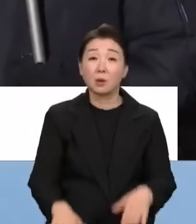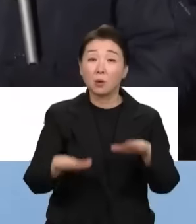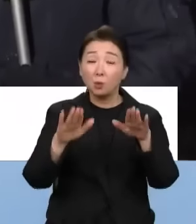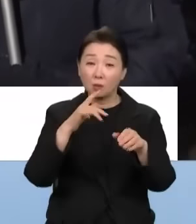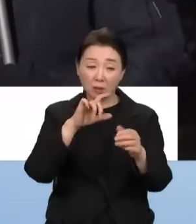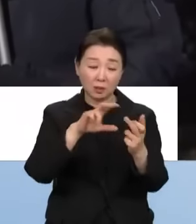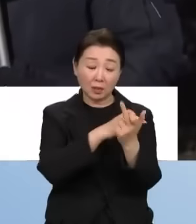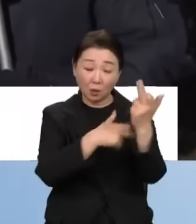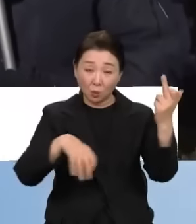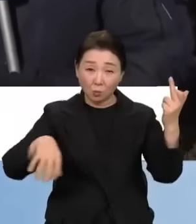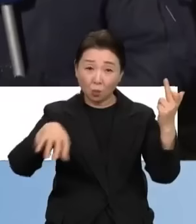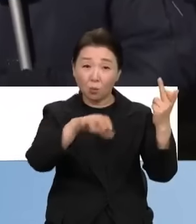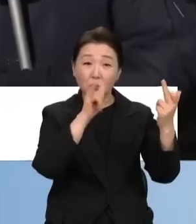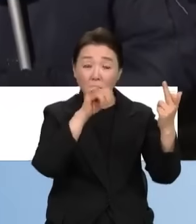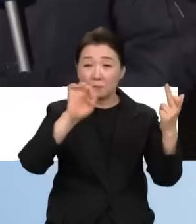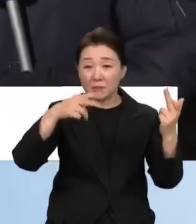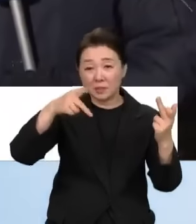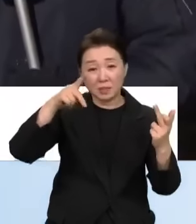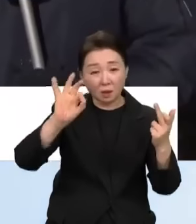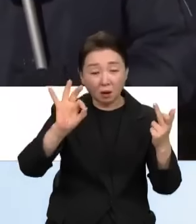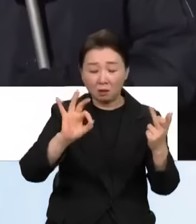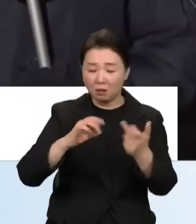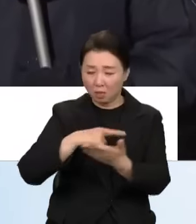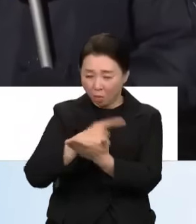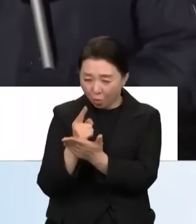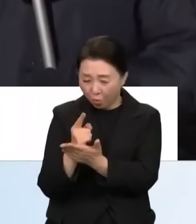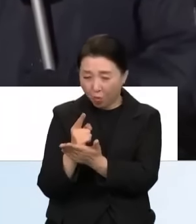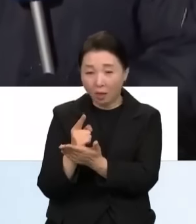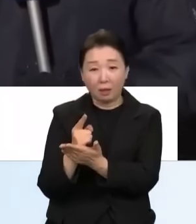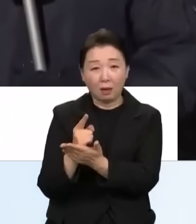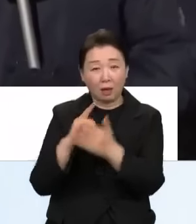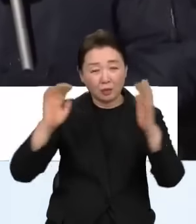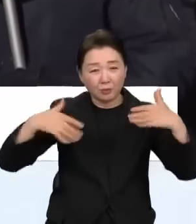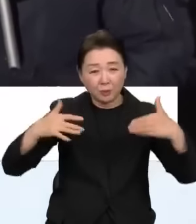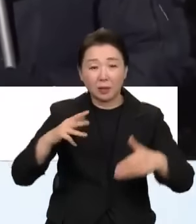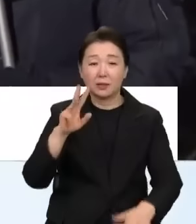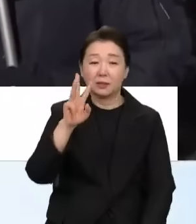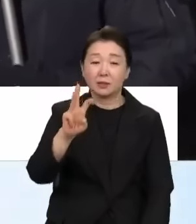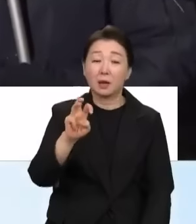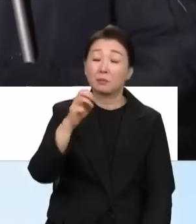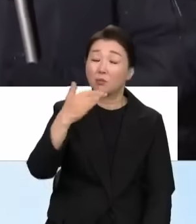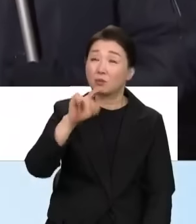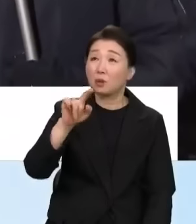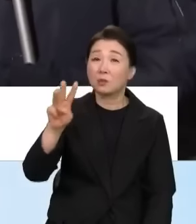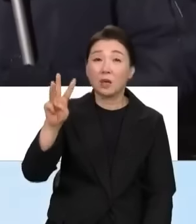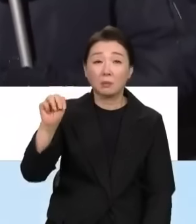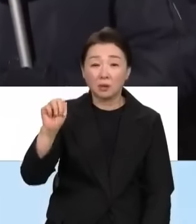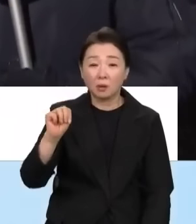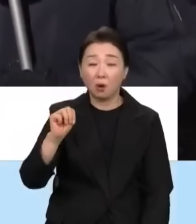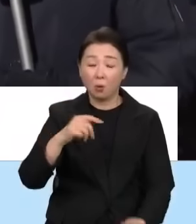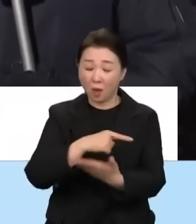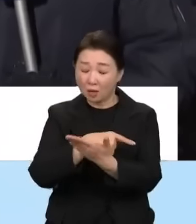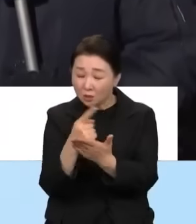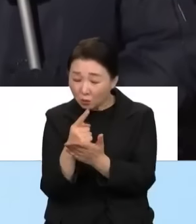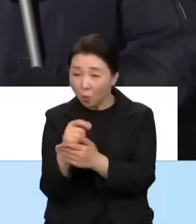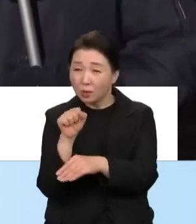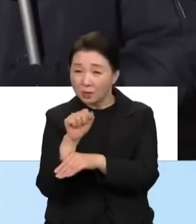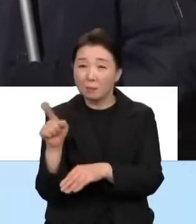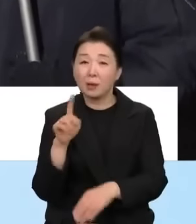강원도 미시령은 이 순간 최대 풍속이 초속 39.3m 기록했는데요. 시속